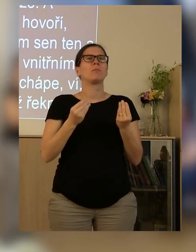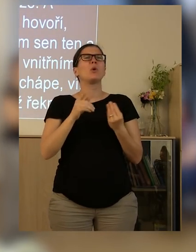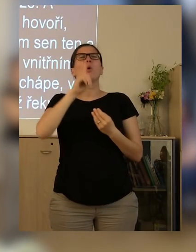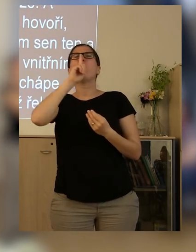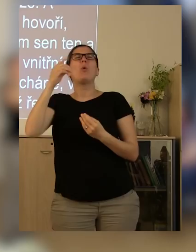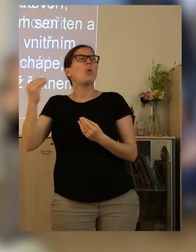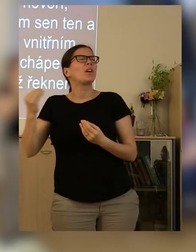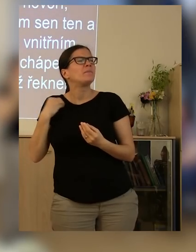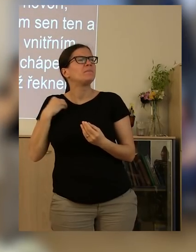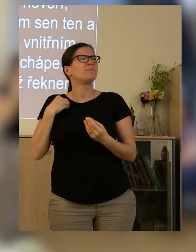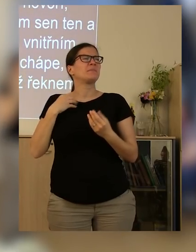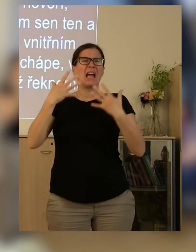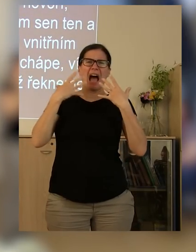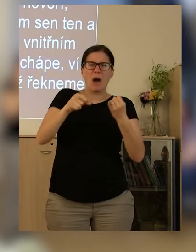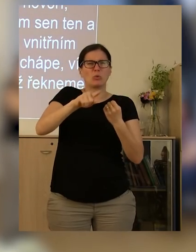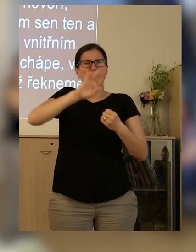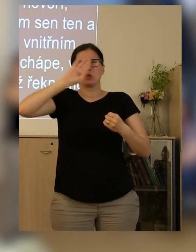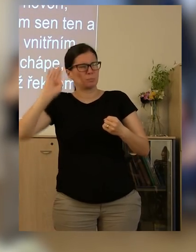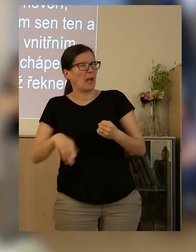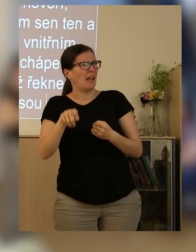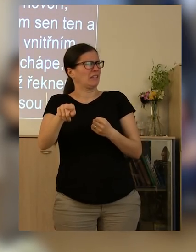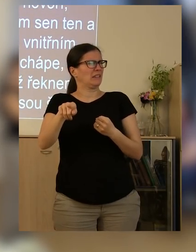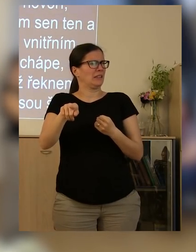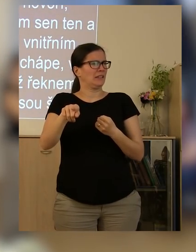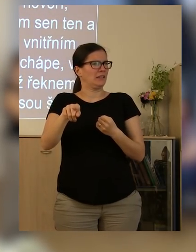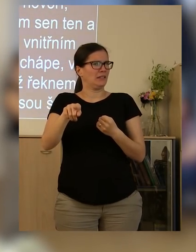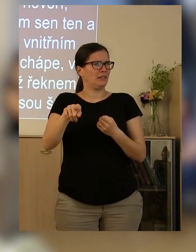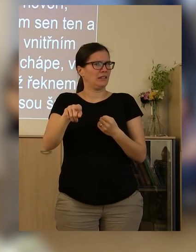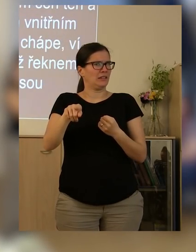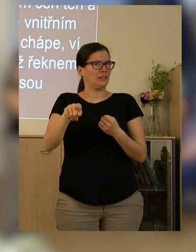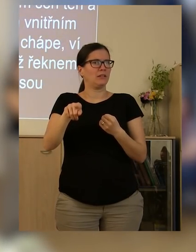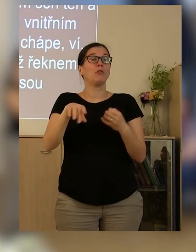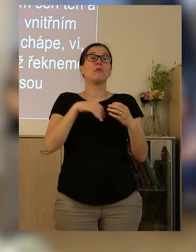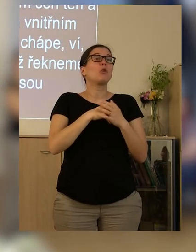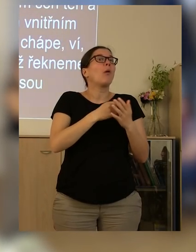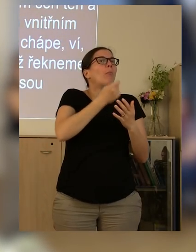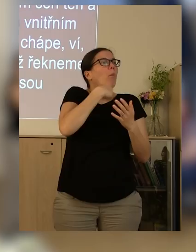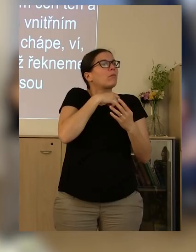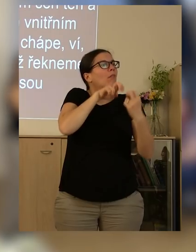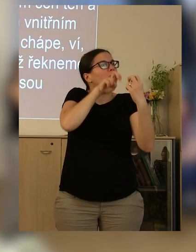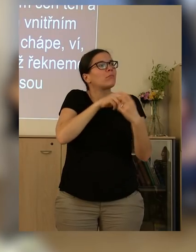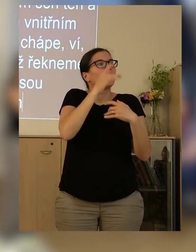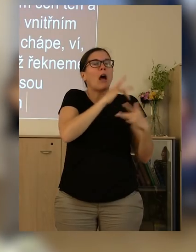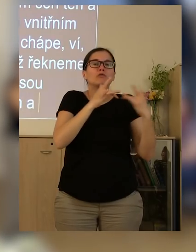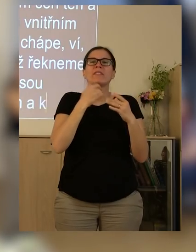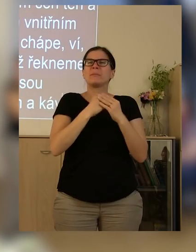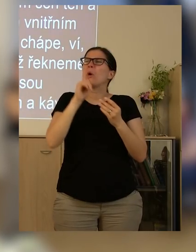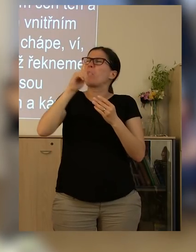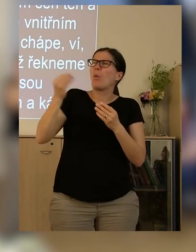Bůh mi řekl, že auta jsou špatná mezi zákuskem a kávou,